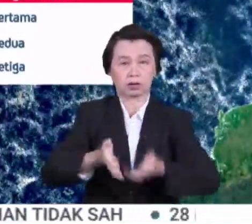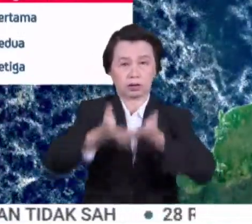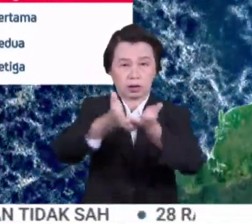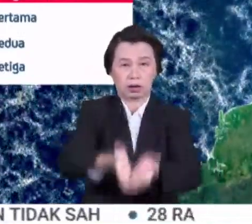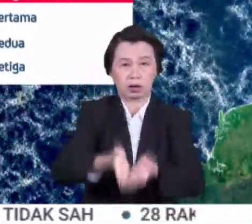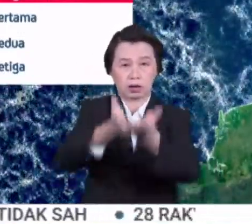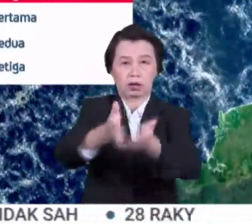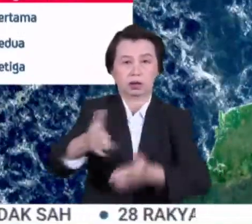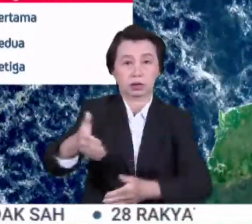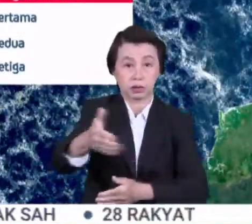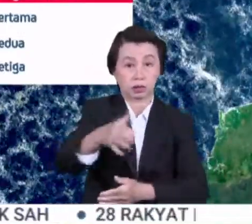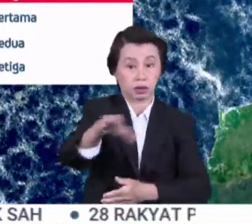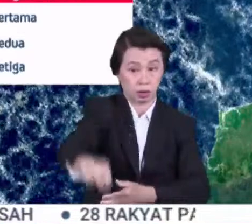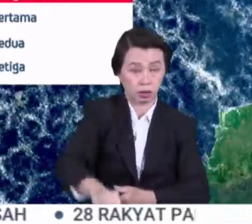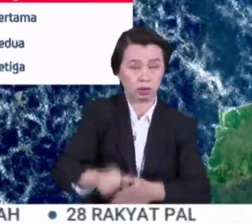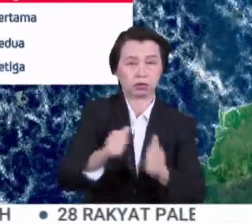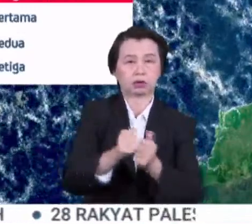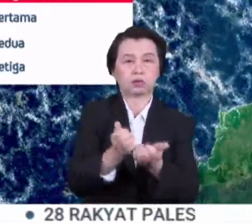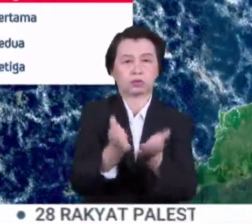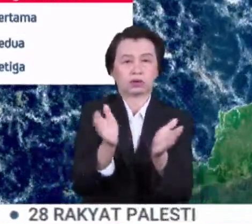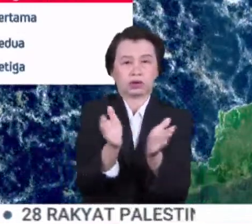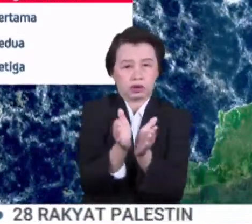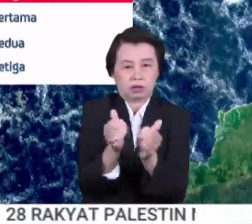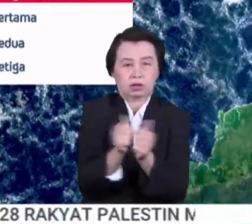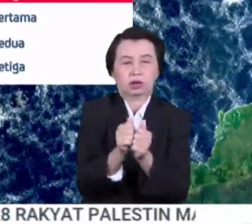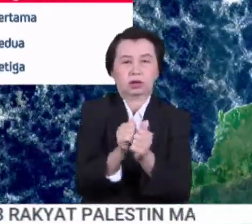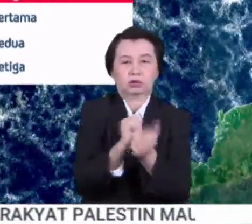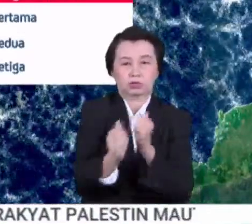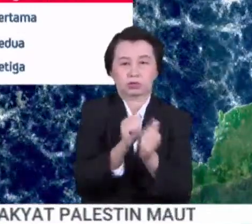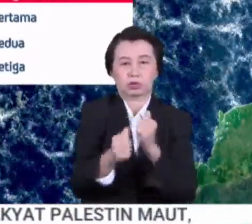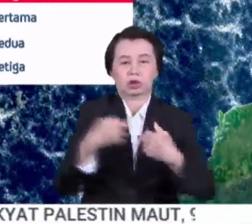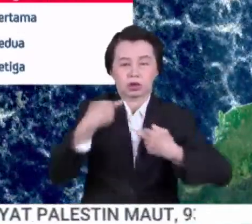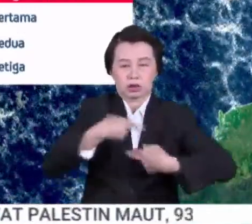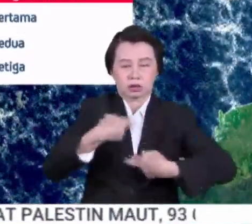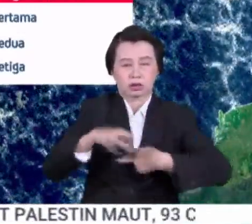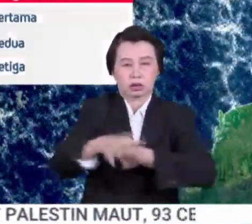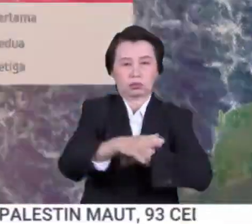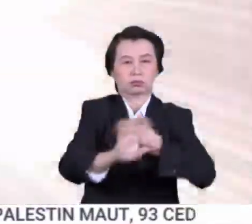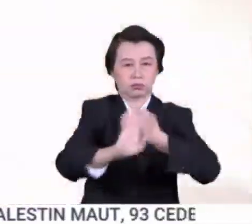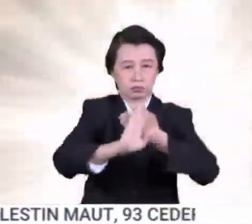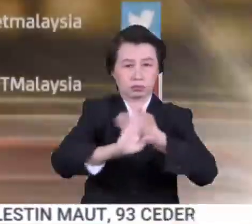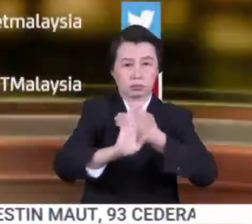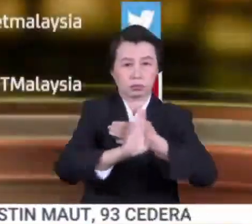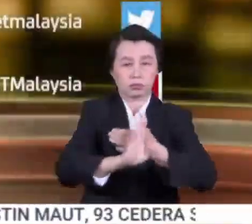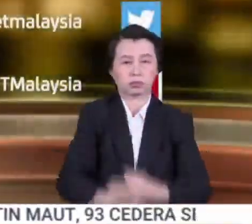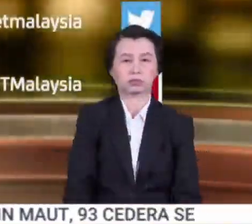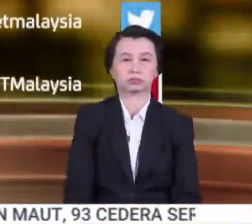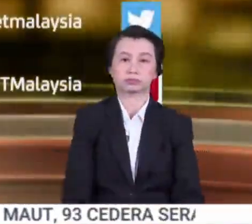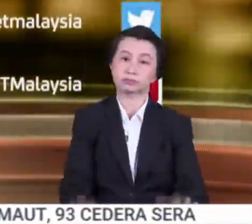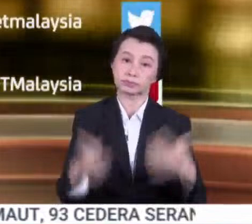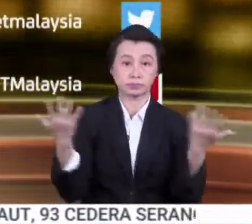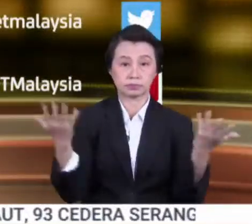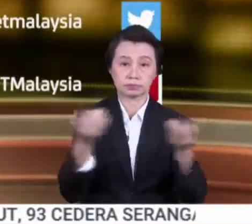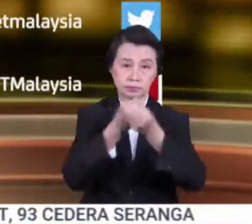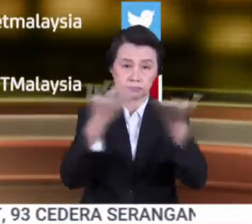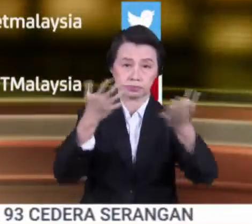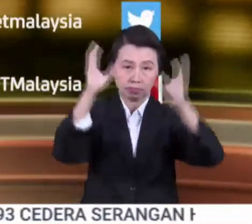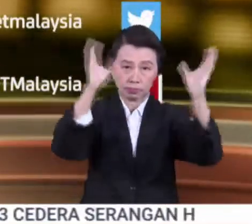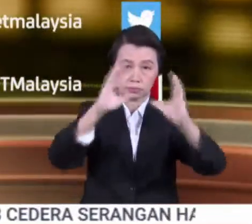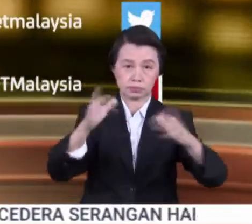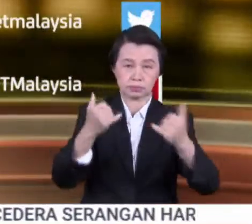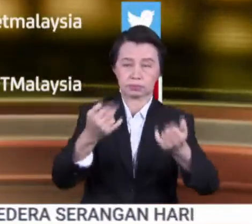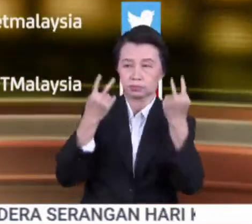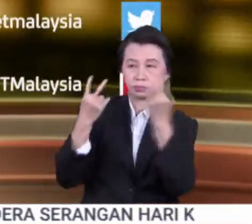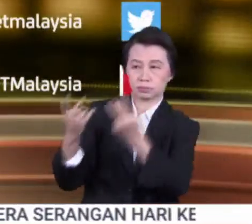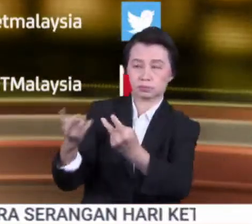perkapalan, perikanan, bot-bot kecil serta aktiviti sukan dan rekreasi laut yang lain. Sekian dahulu info cuaca buat kali ini. Sebelum berpisah, kita